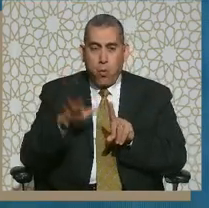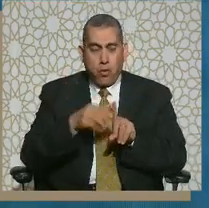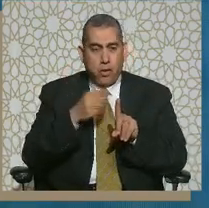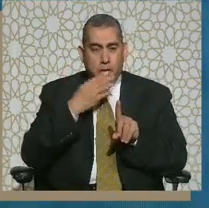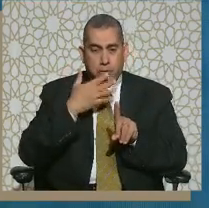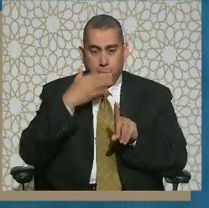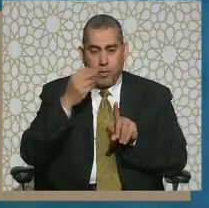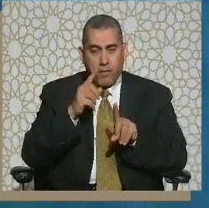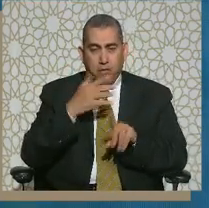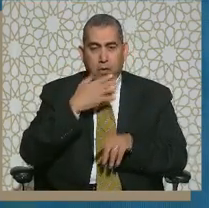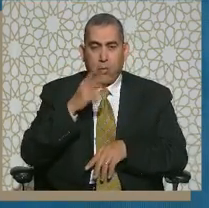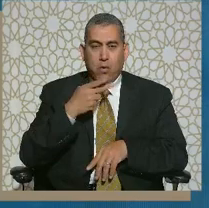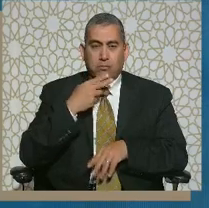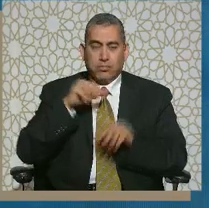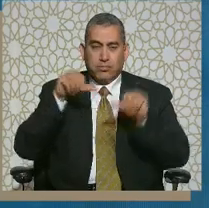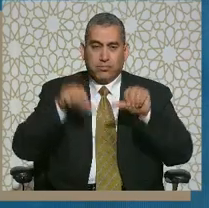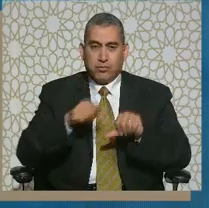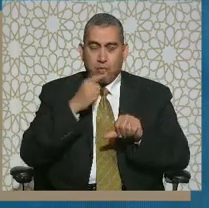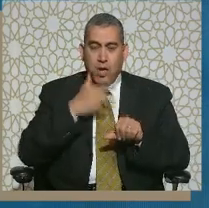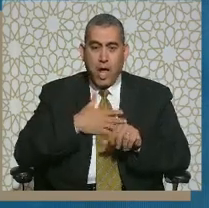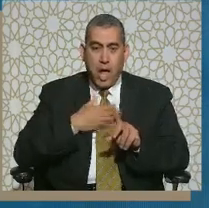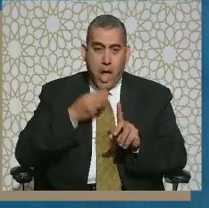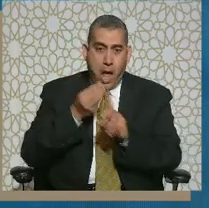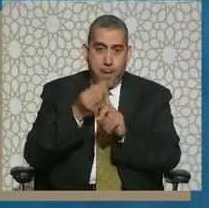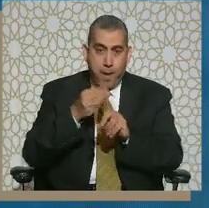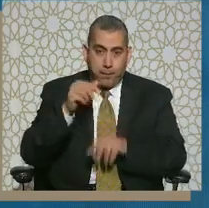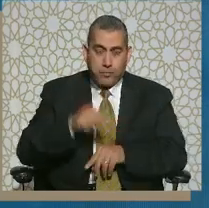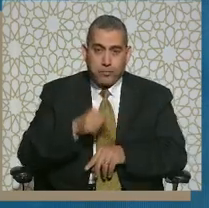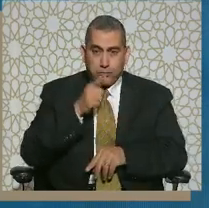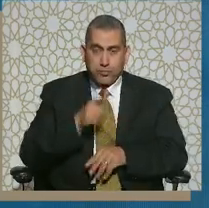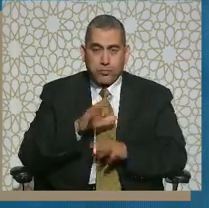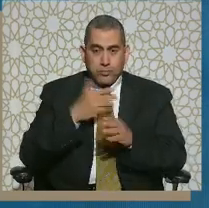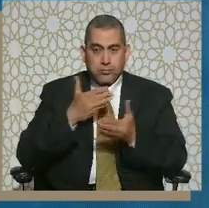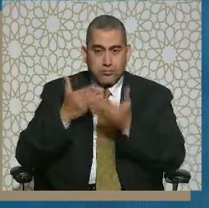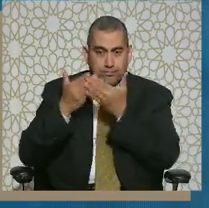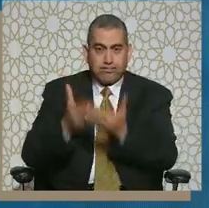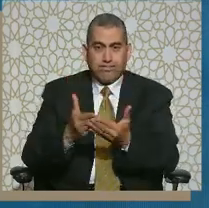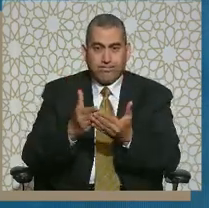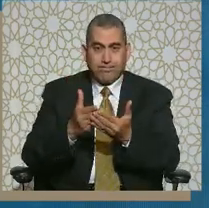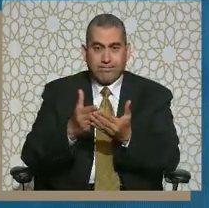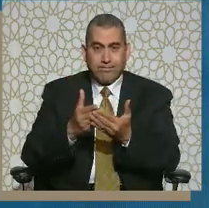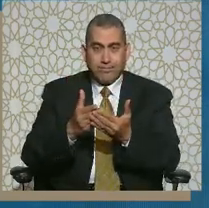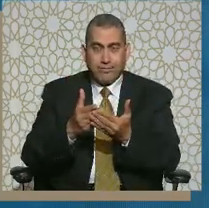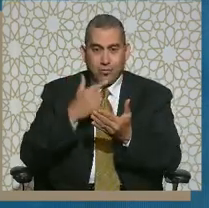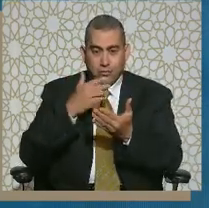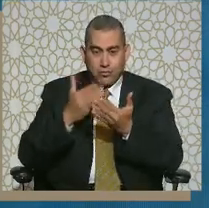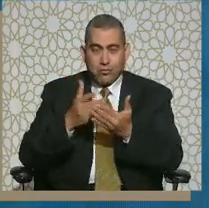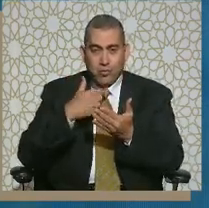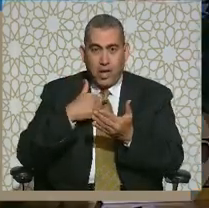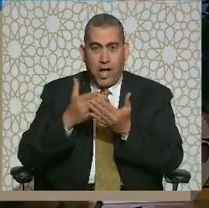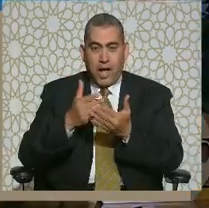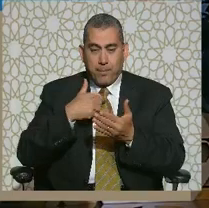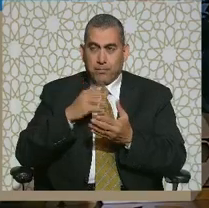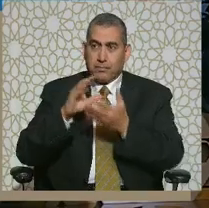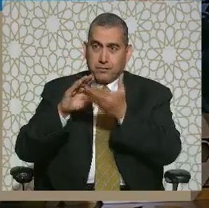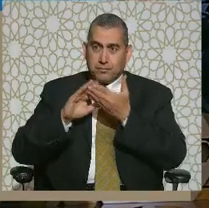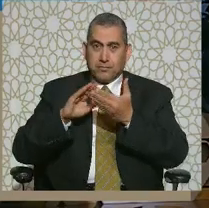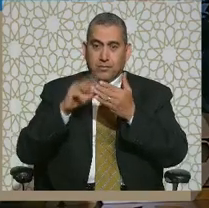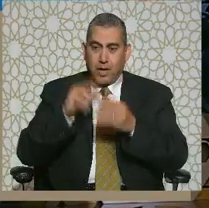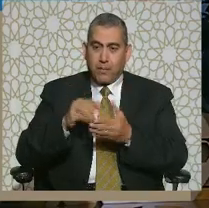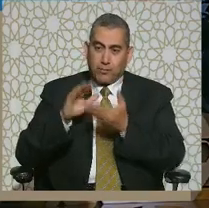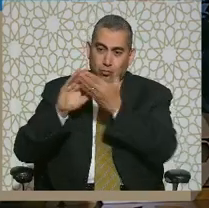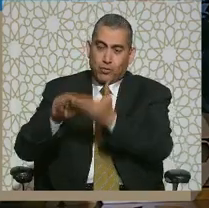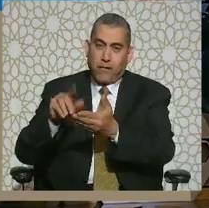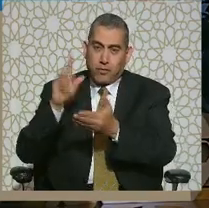فاح بابنا مالهم متلقين للمدد مش مصدر المدد هم زينا هم تلقوا المدد